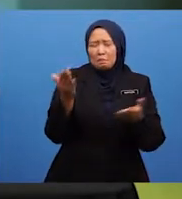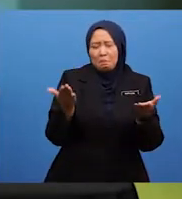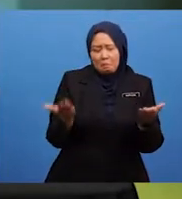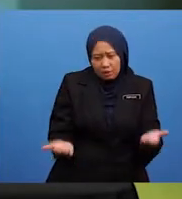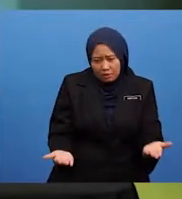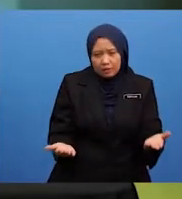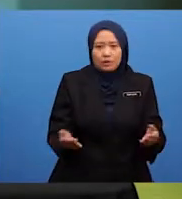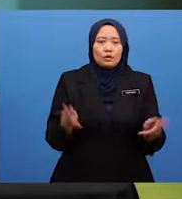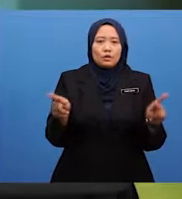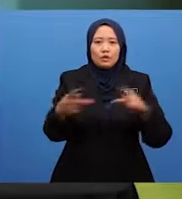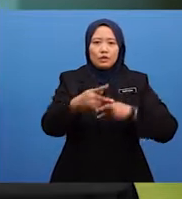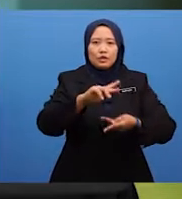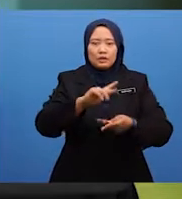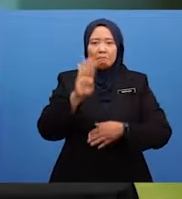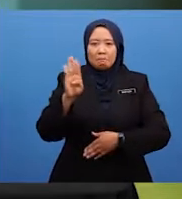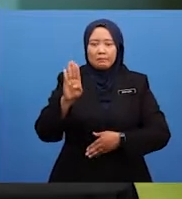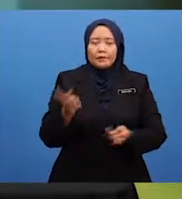berbanding kotak B.